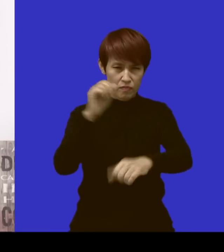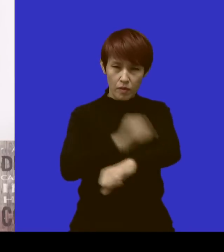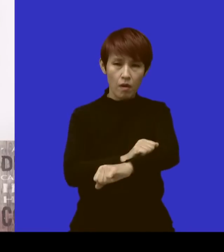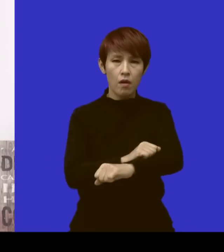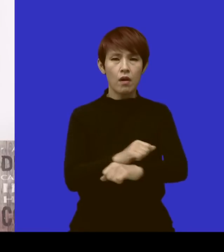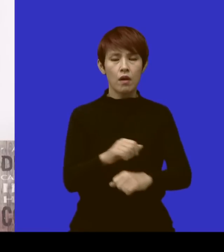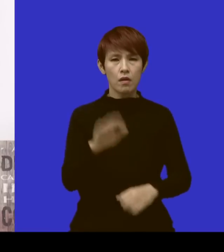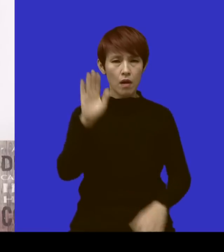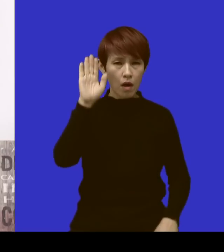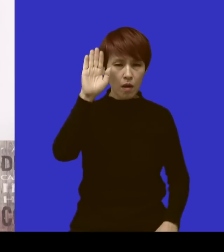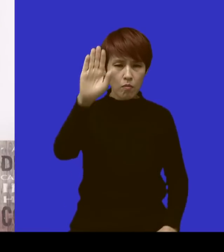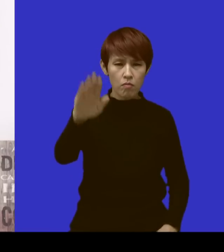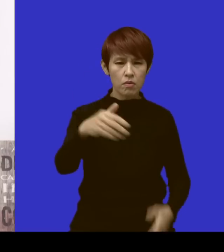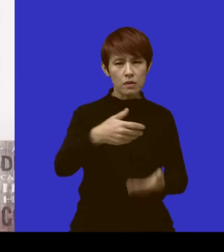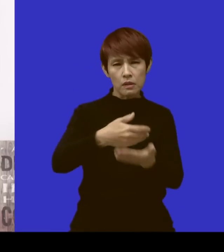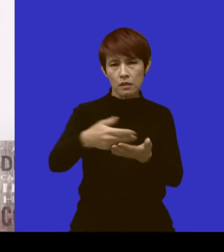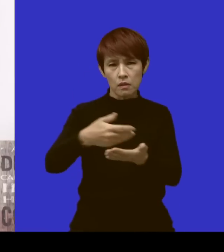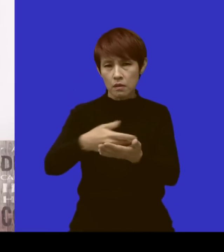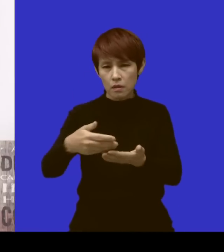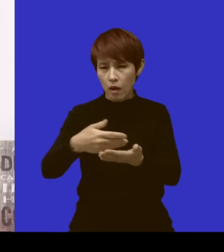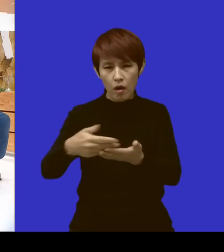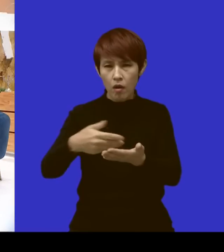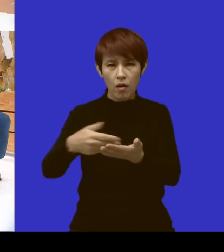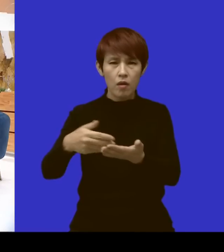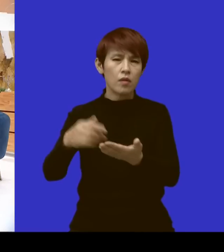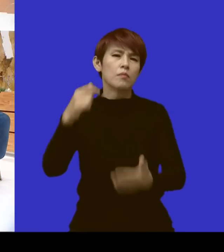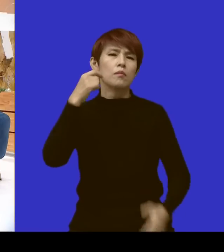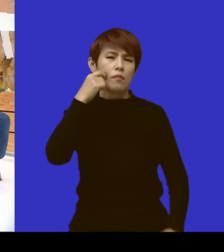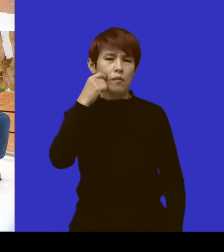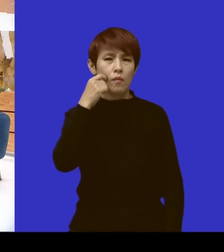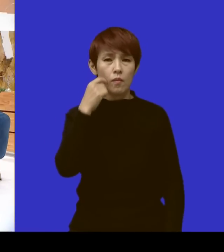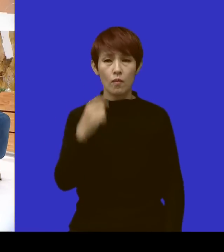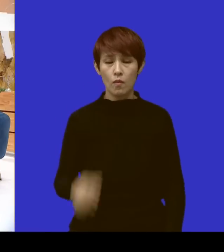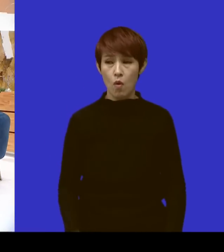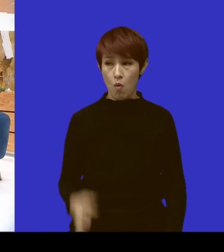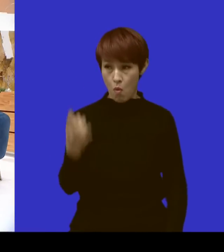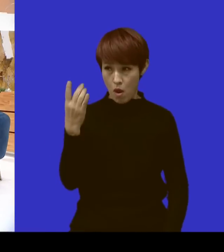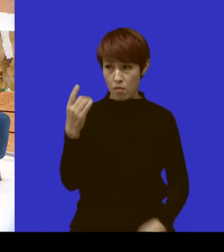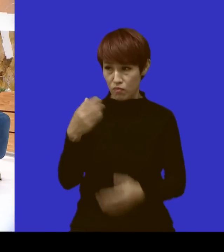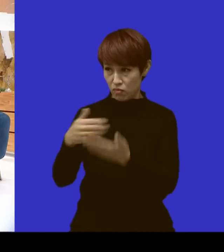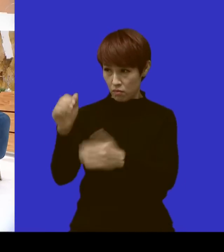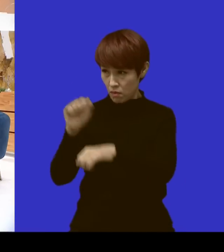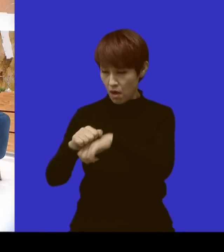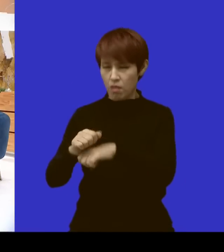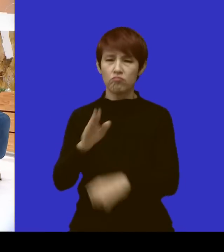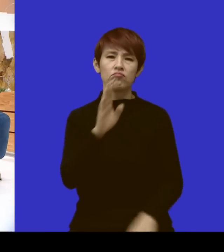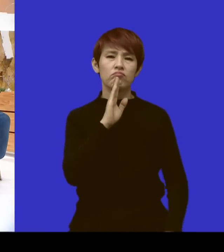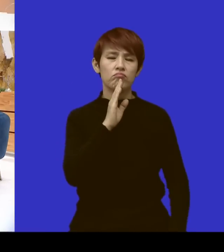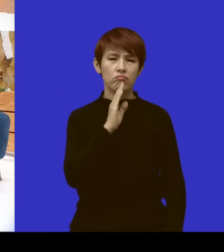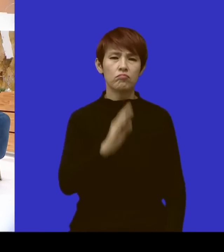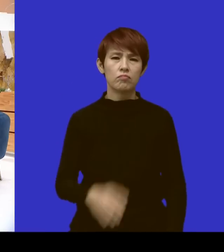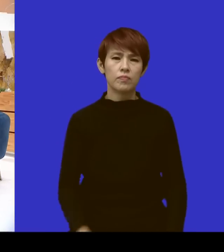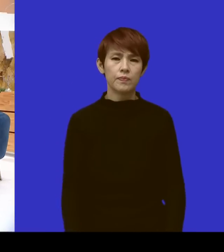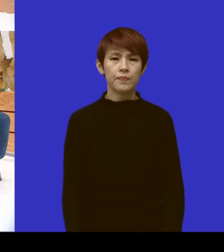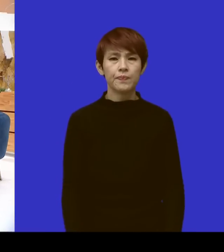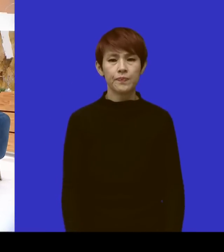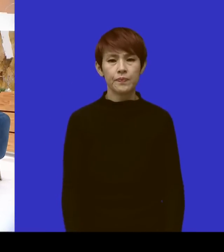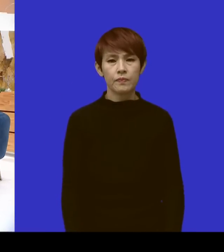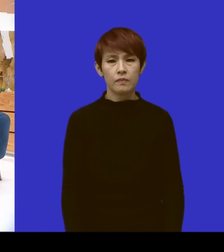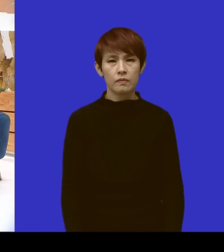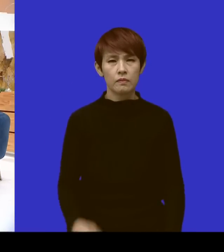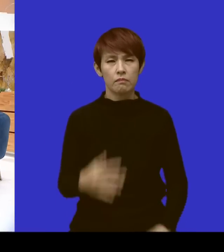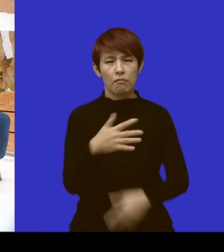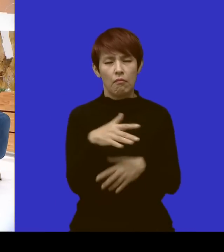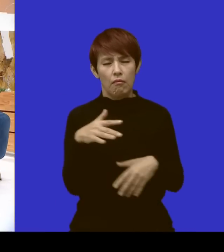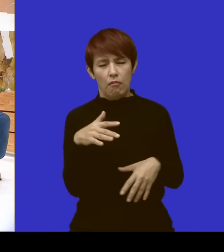그리지 못하게 된 그런 게 이제 변화된 부분들이었는데 아, 원래 미술을 잘 그렸었어요? 네, 네. 아, 그 전에는. 그래서 근데 마비가